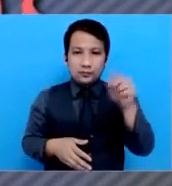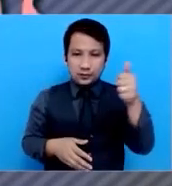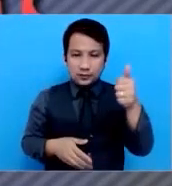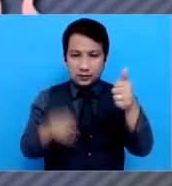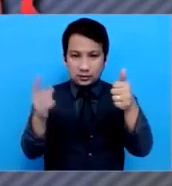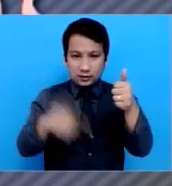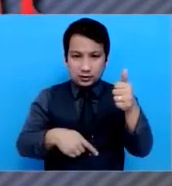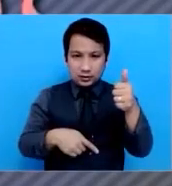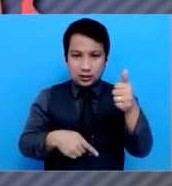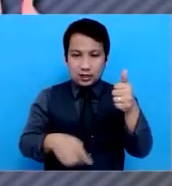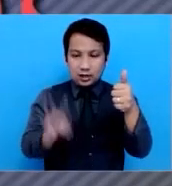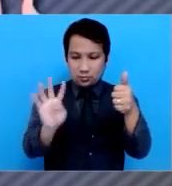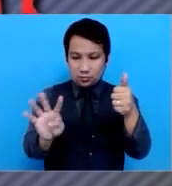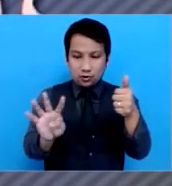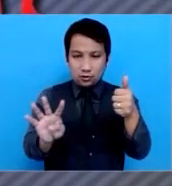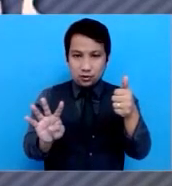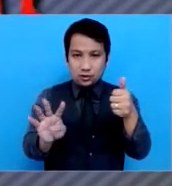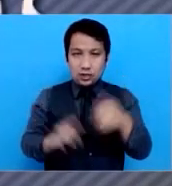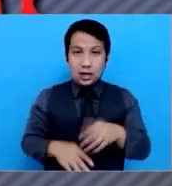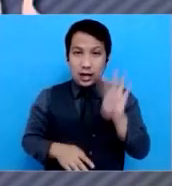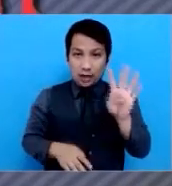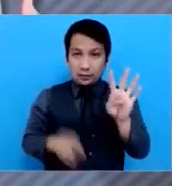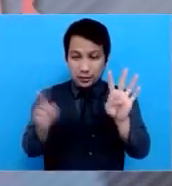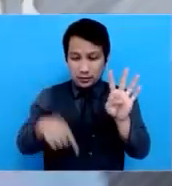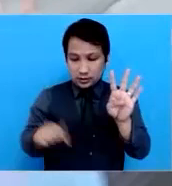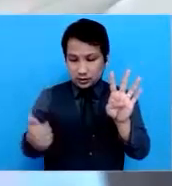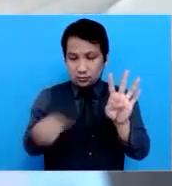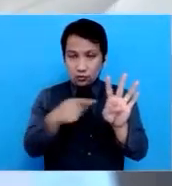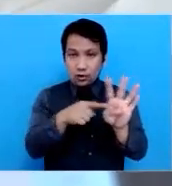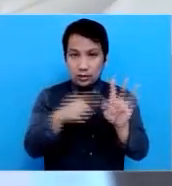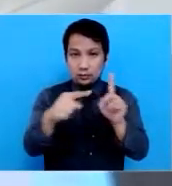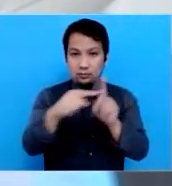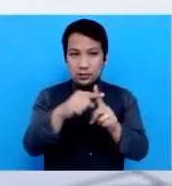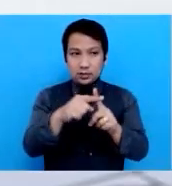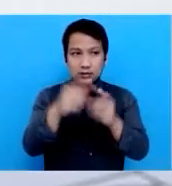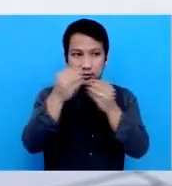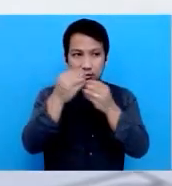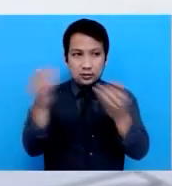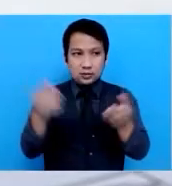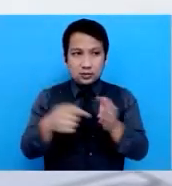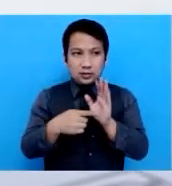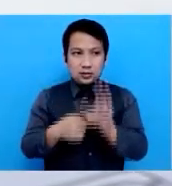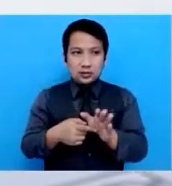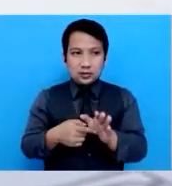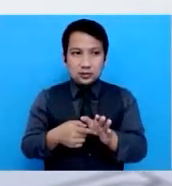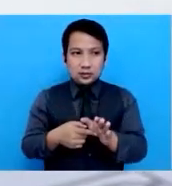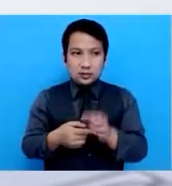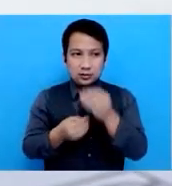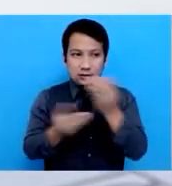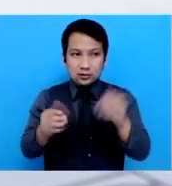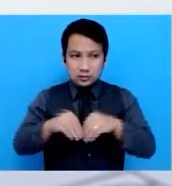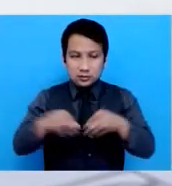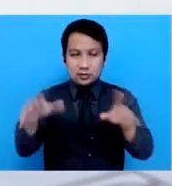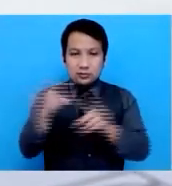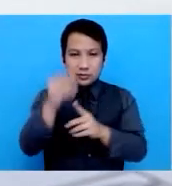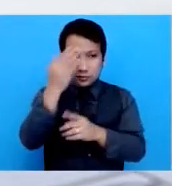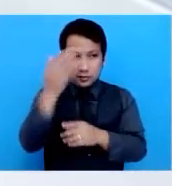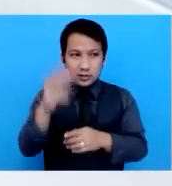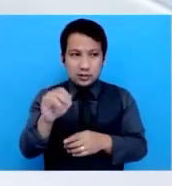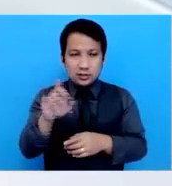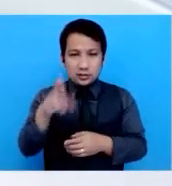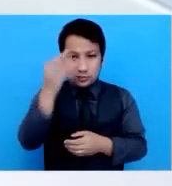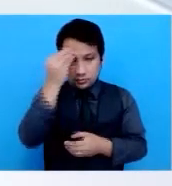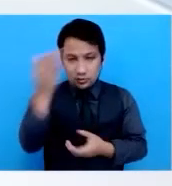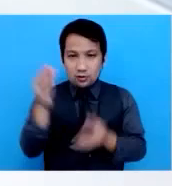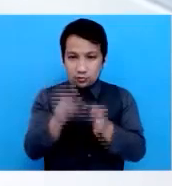bansa, 4 o 5 ang nagpopositibo. Kapag mas maraming positive, mas talamak ang hawaan. Bukod sa Metro Manila, dapat